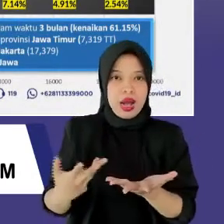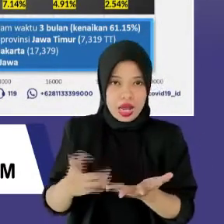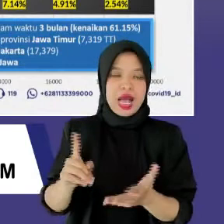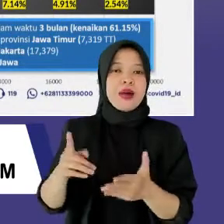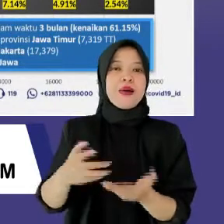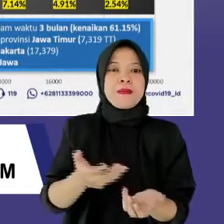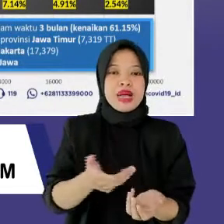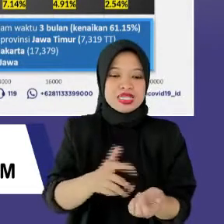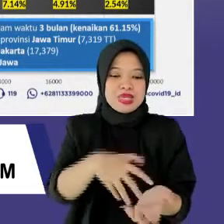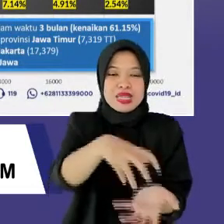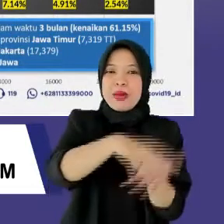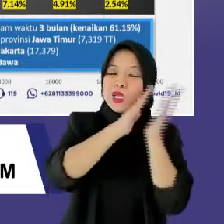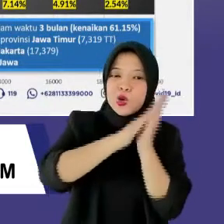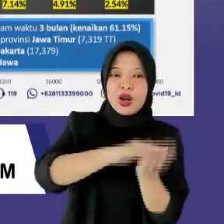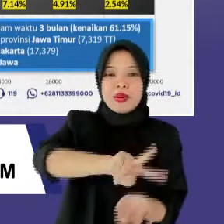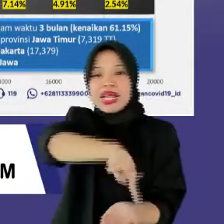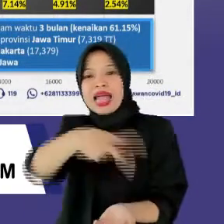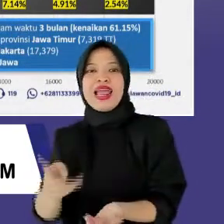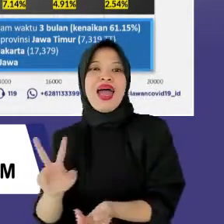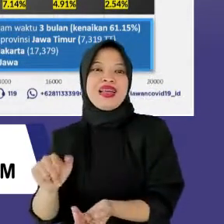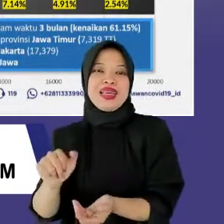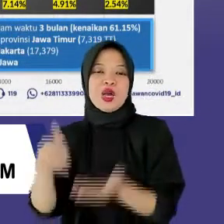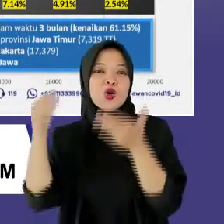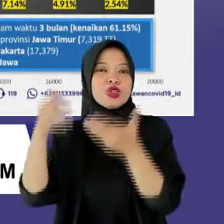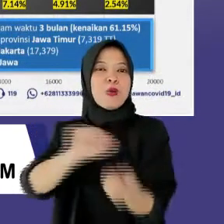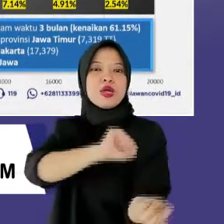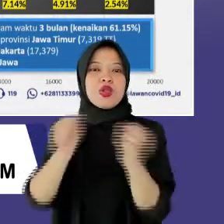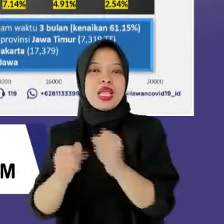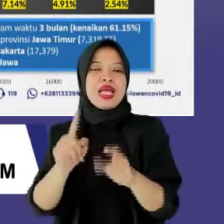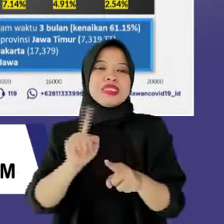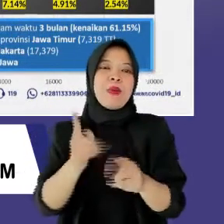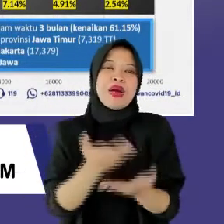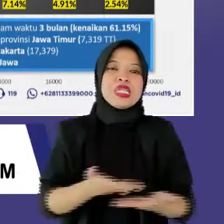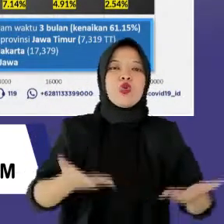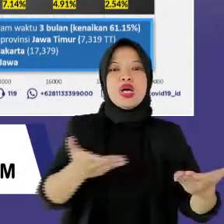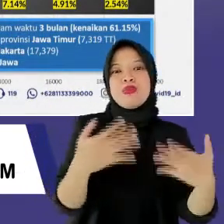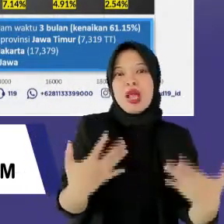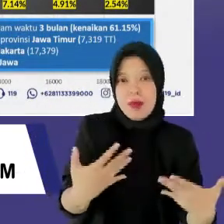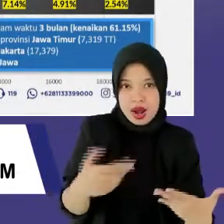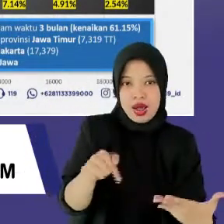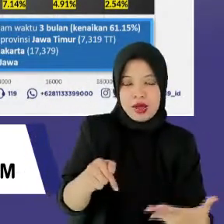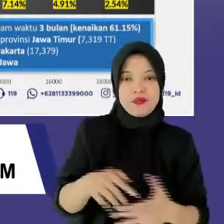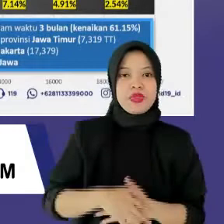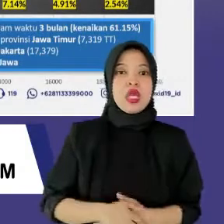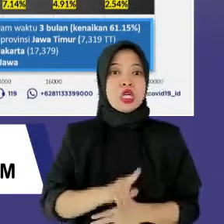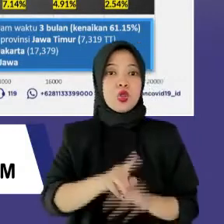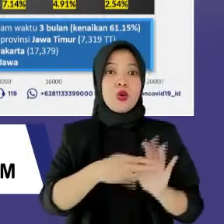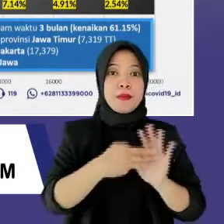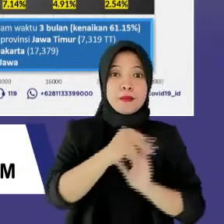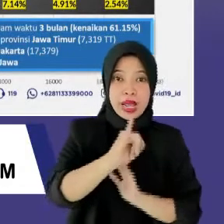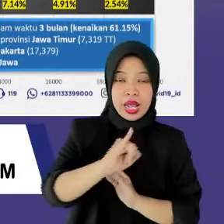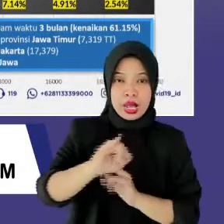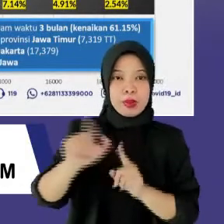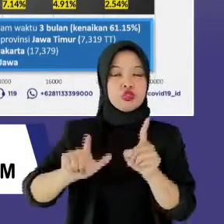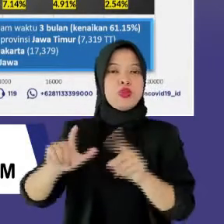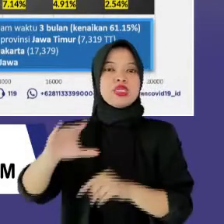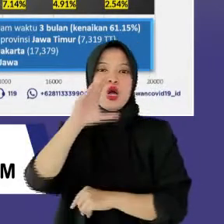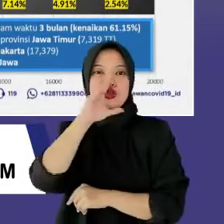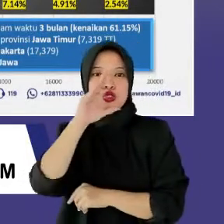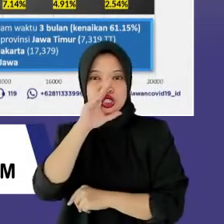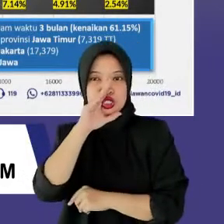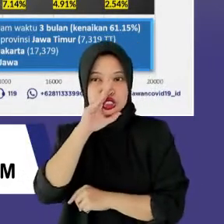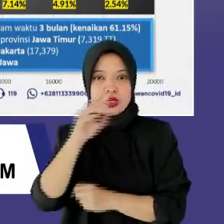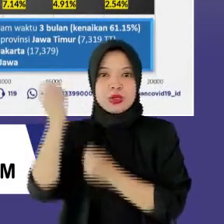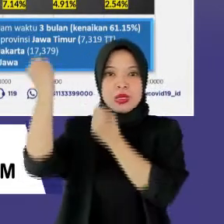dikonversi, dikembalikan lah ya. Jadi ini hanya melihat dua titik waktu, 1 Mei dengan 17 Agustus, tapi tidak dikasih